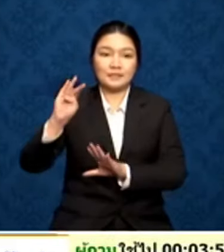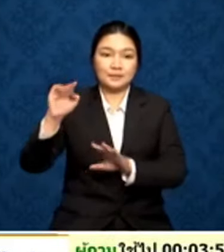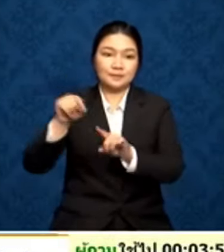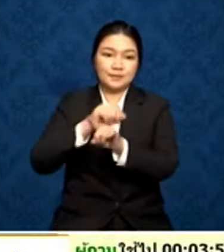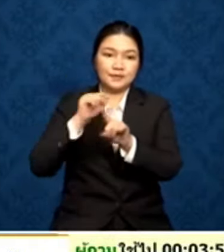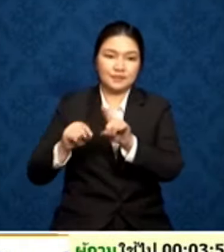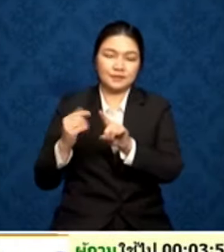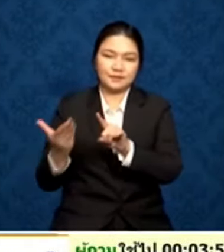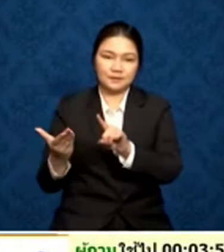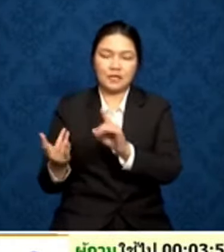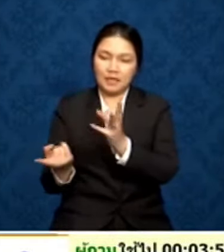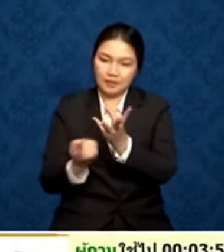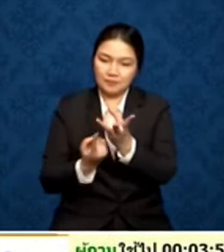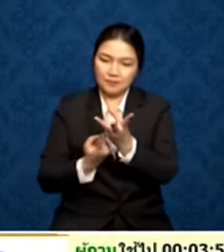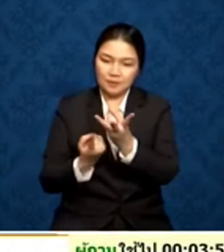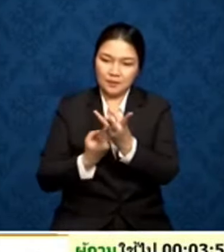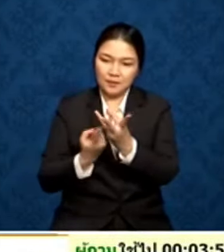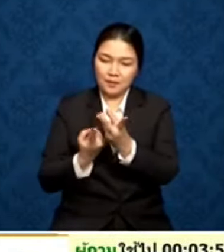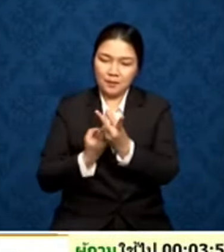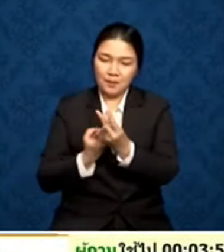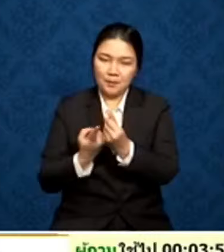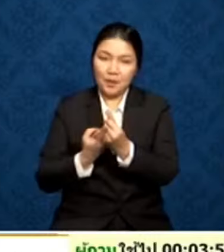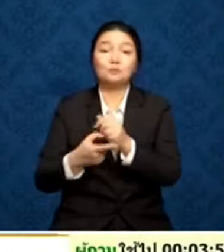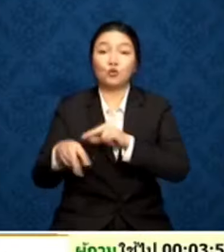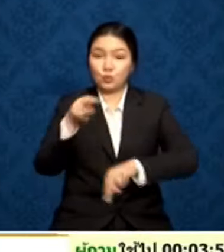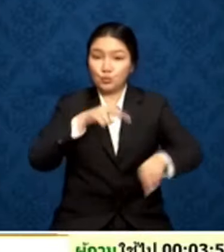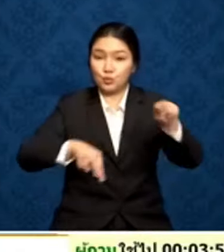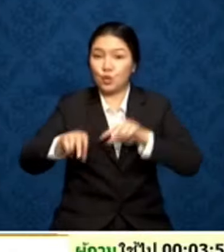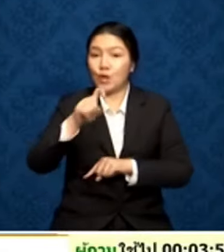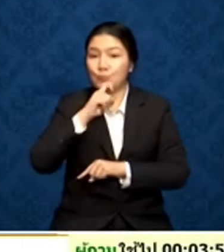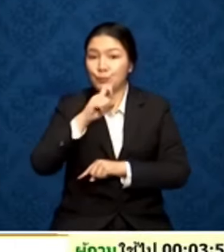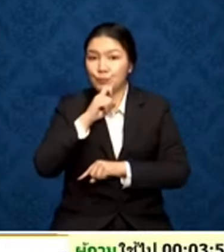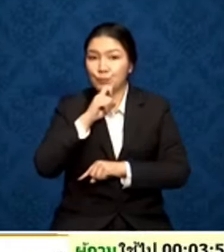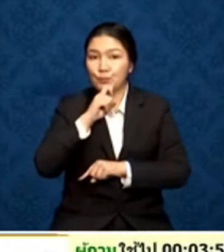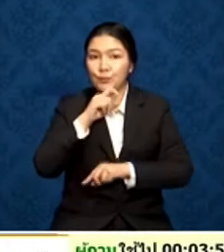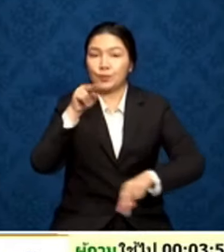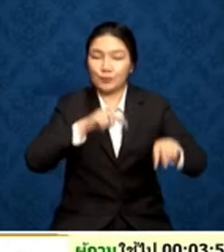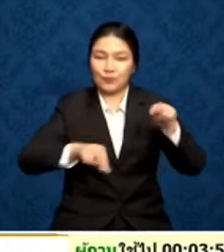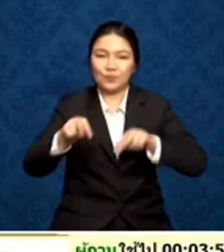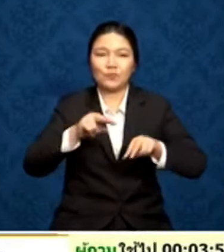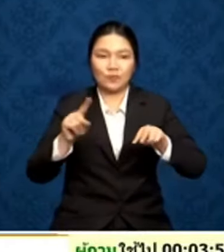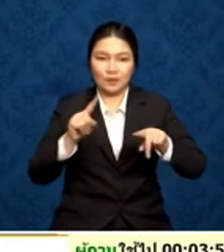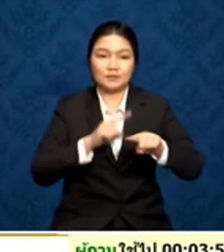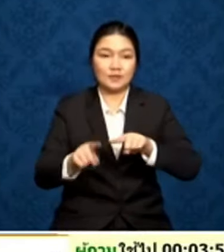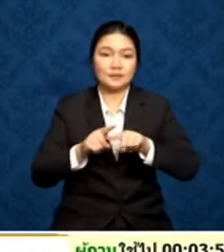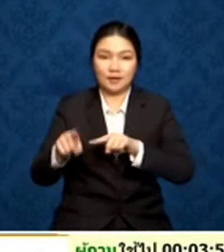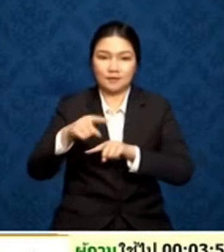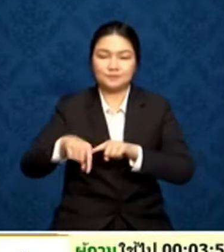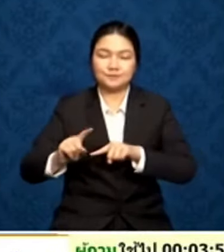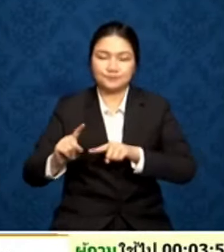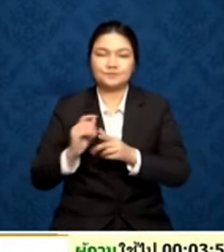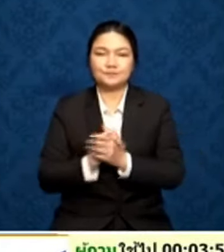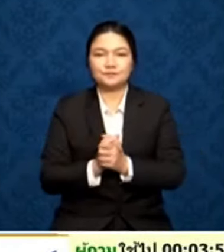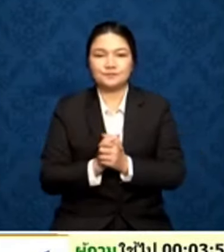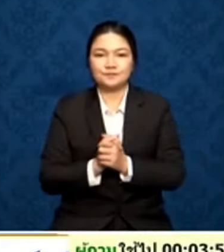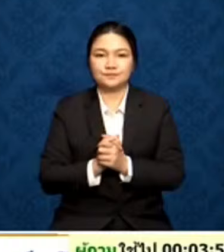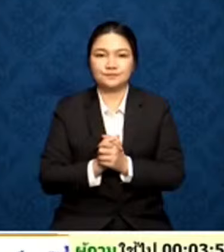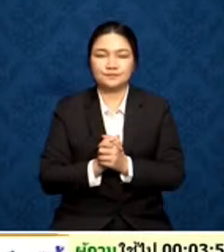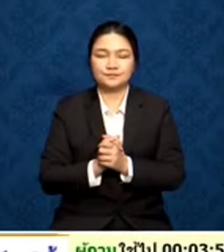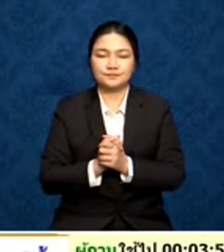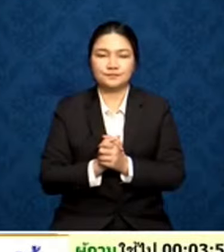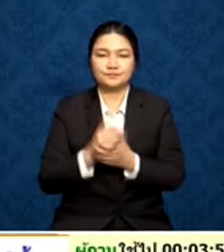40% นับแล้วรับอีกนะครับควบคุมดูแลในส่วนต่างๆของการดำเนินการตรงนี้และในส่วน